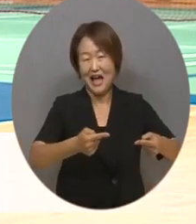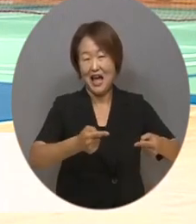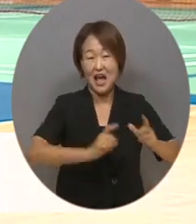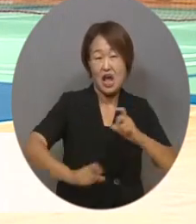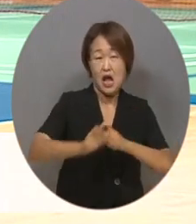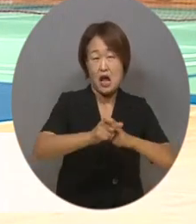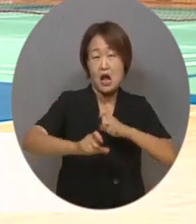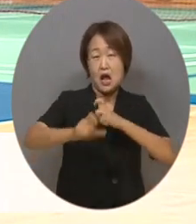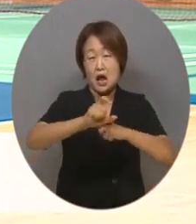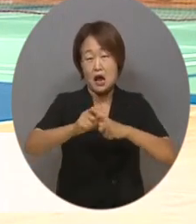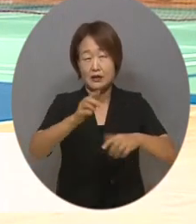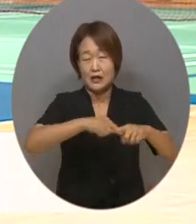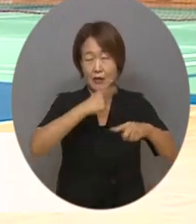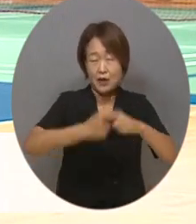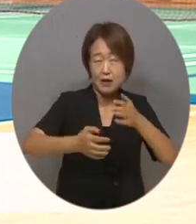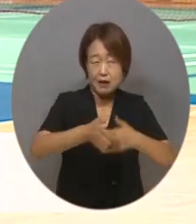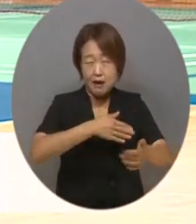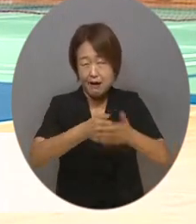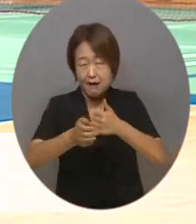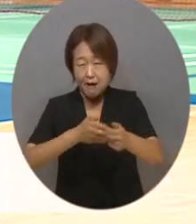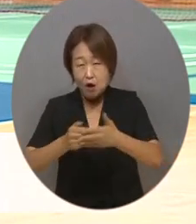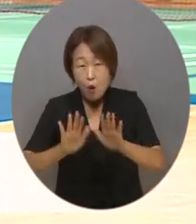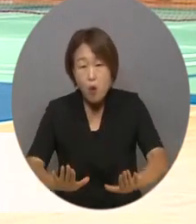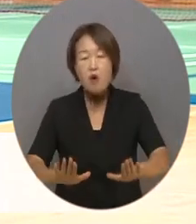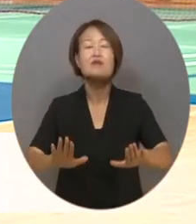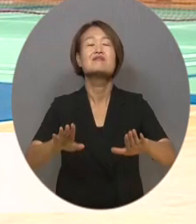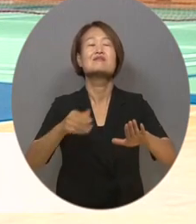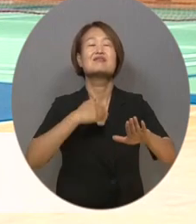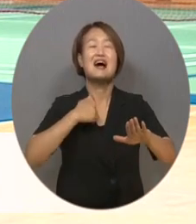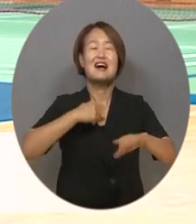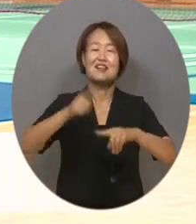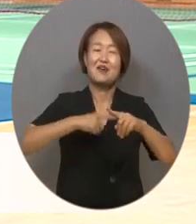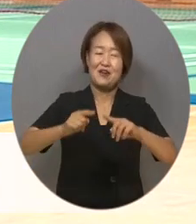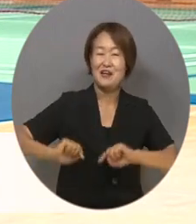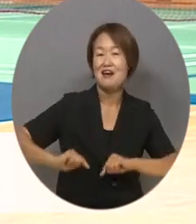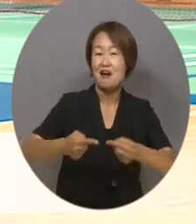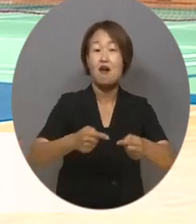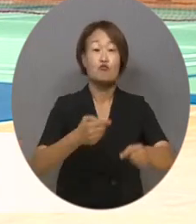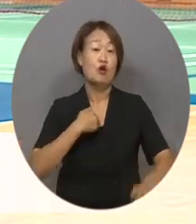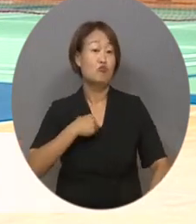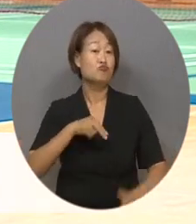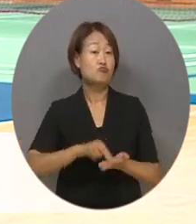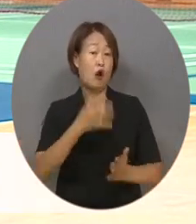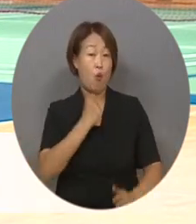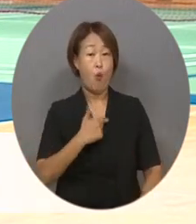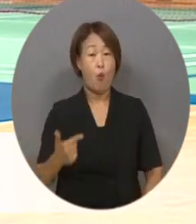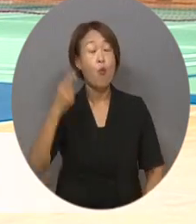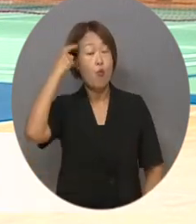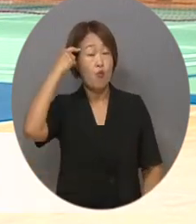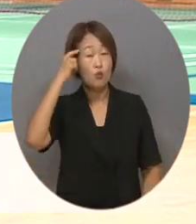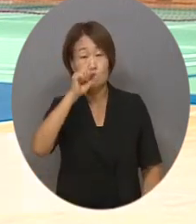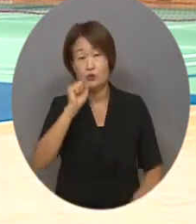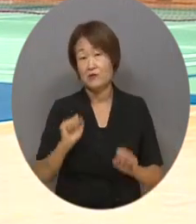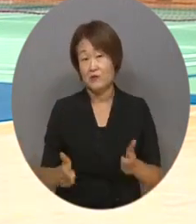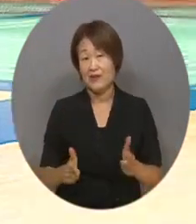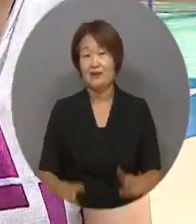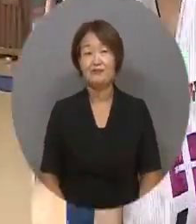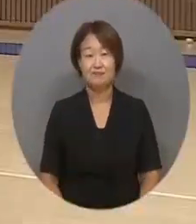국제대회 경험을 더 쌓고 그 다음에 이제 올해 나가게 되었으니까 오히려 좋은 기회가 되었다고